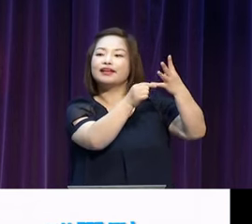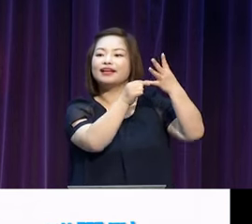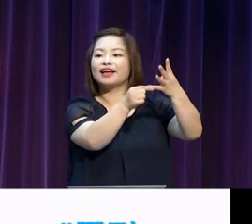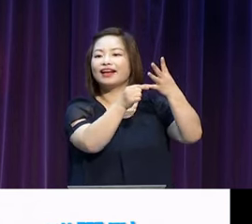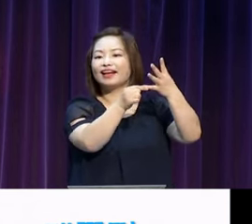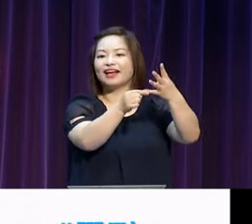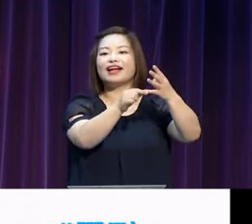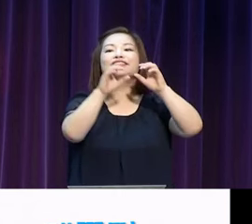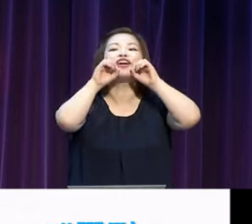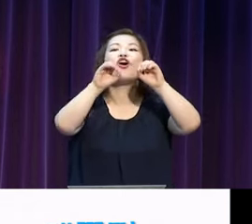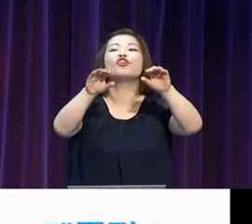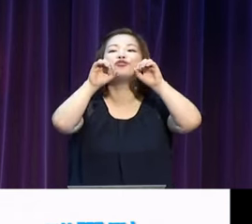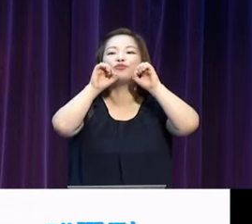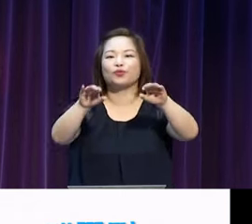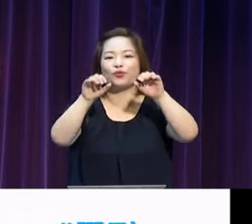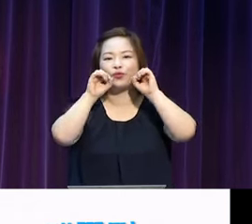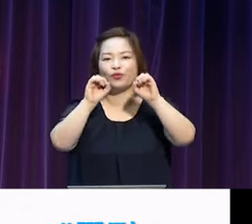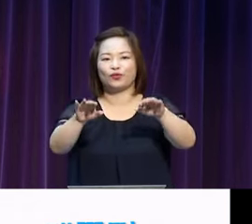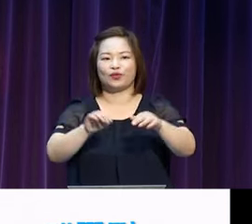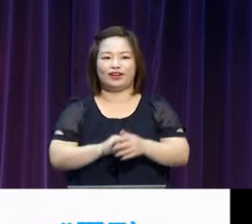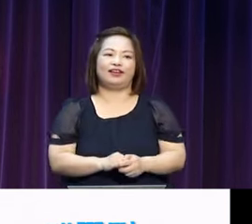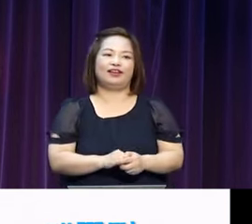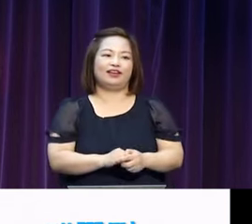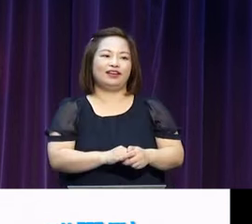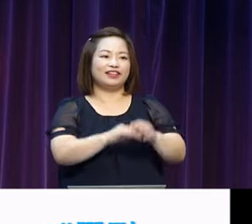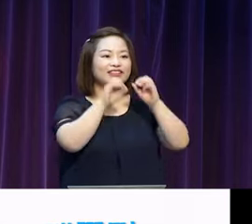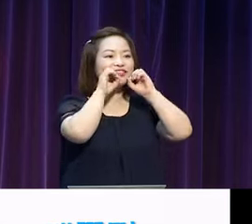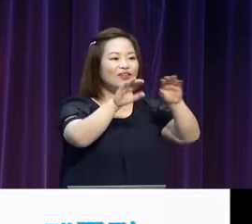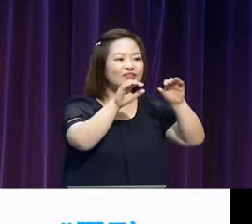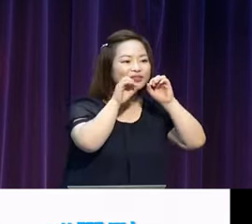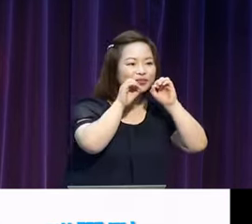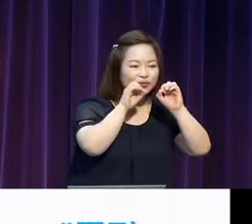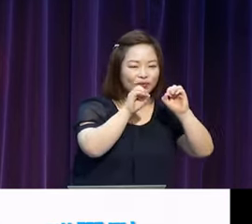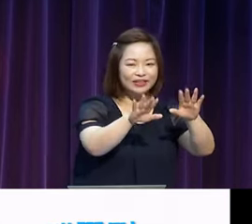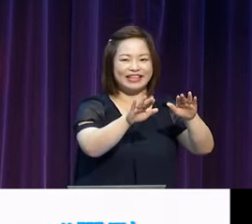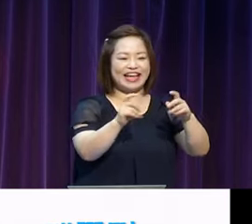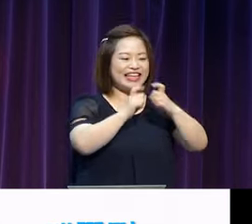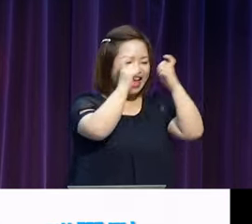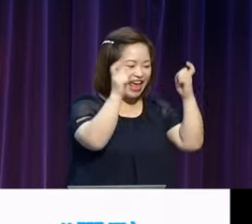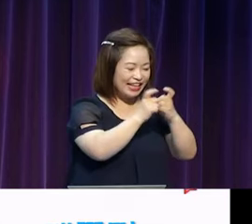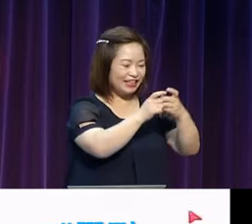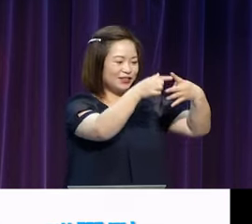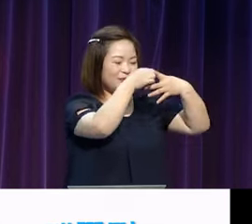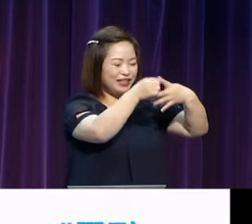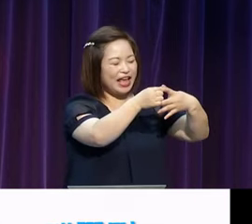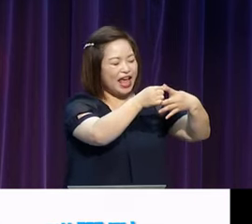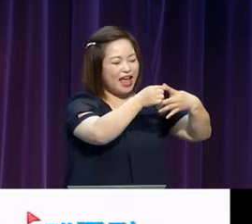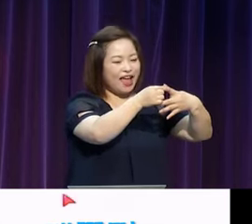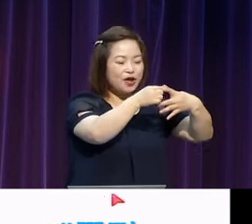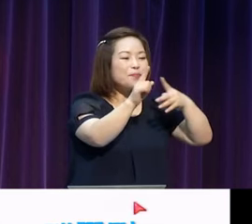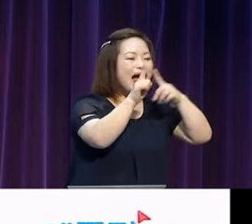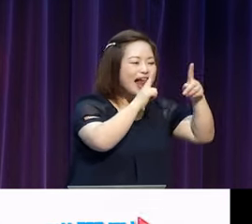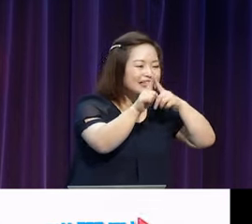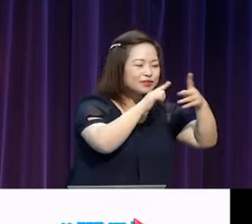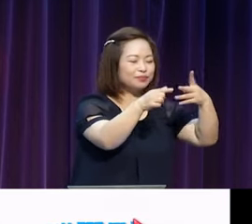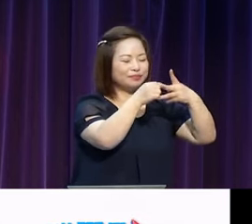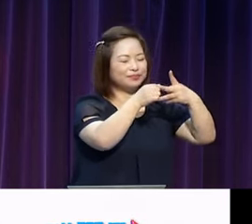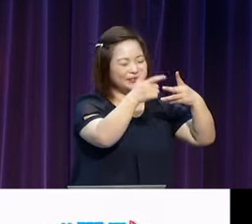이 전도는 개인적인 생활을 잘하고 그리고 대중적인